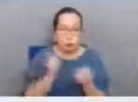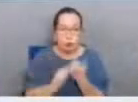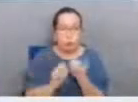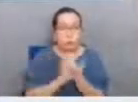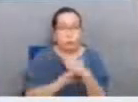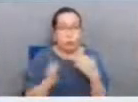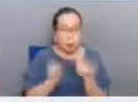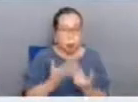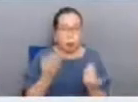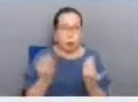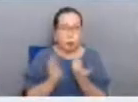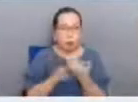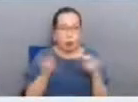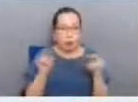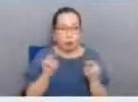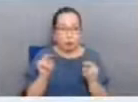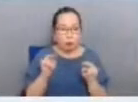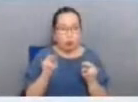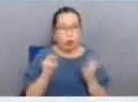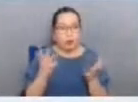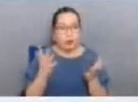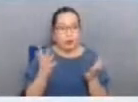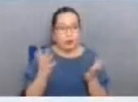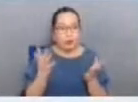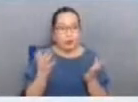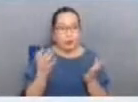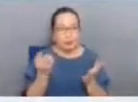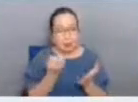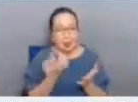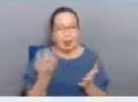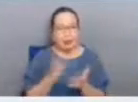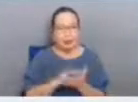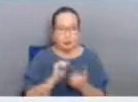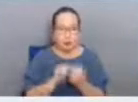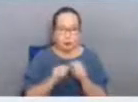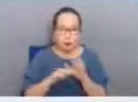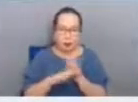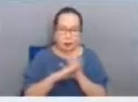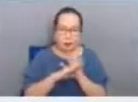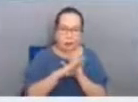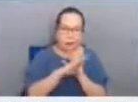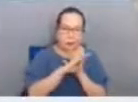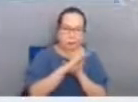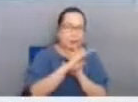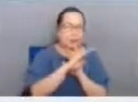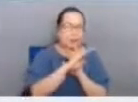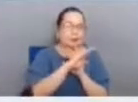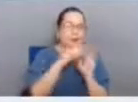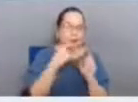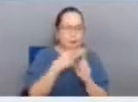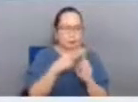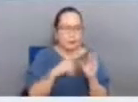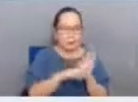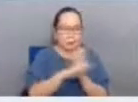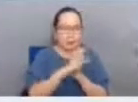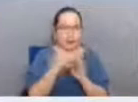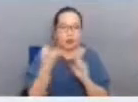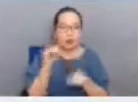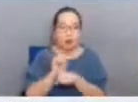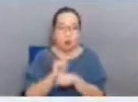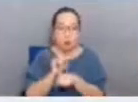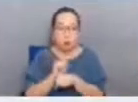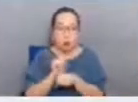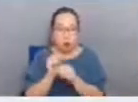country hiring. Marami po kaming maging kliyente ngayon panahon na ito na umiiyak at sila po ay naloko ng